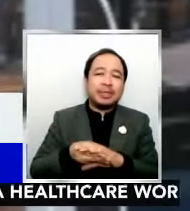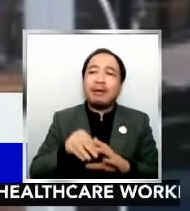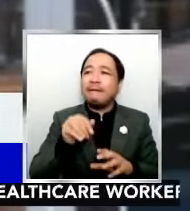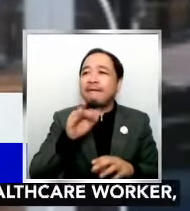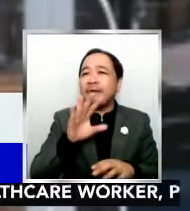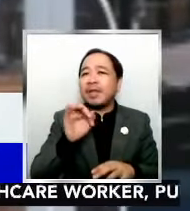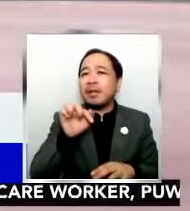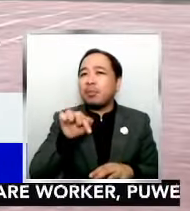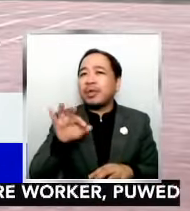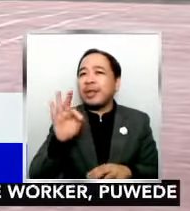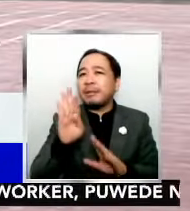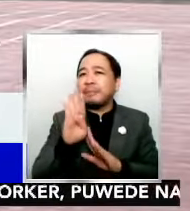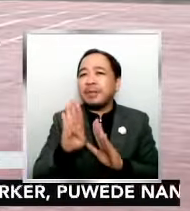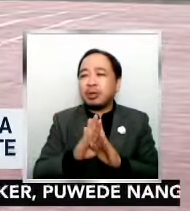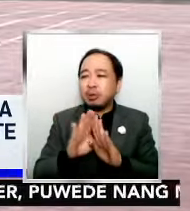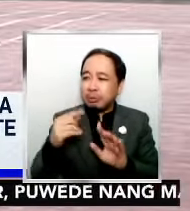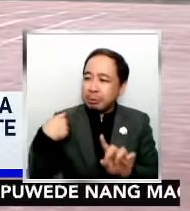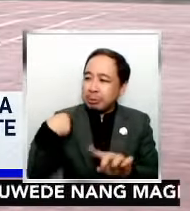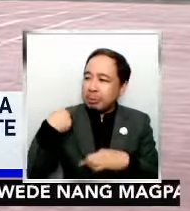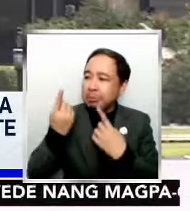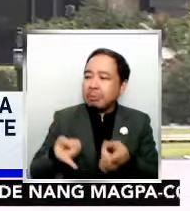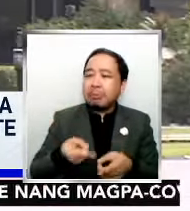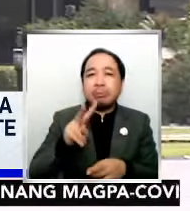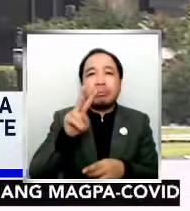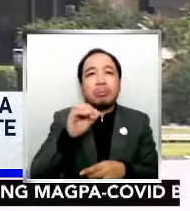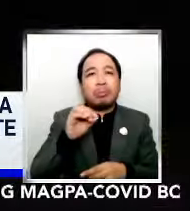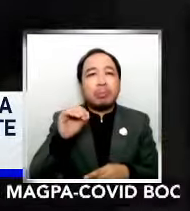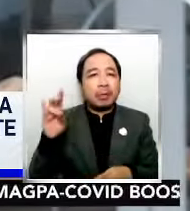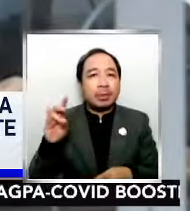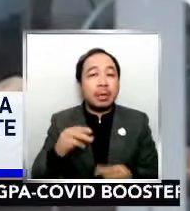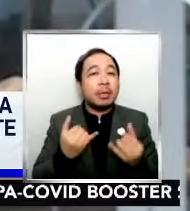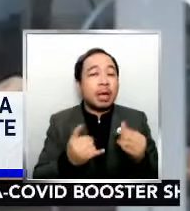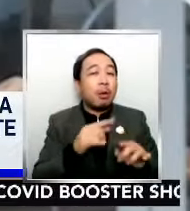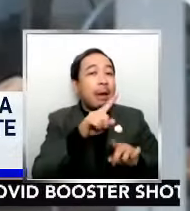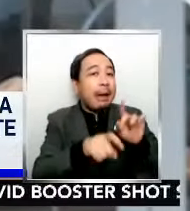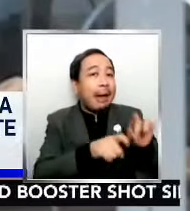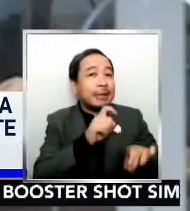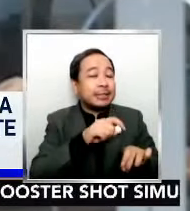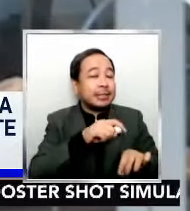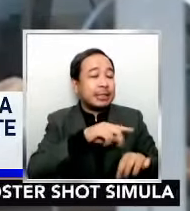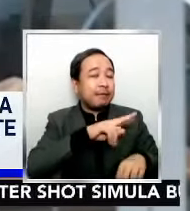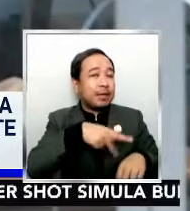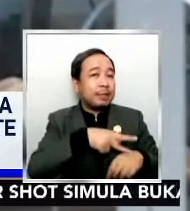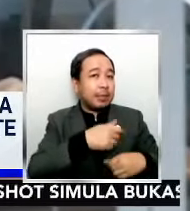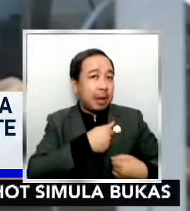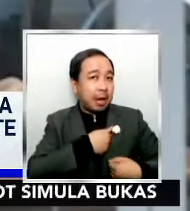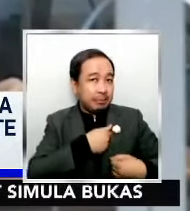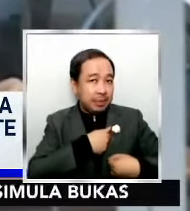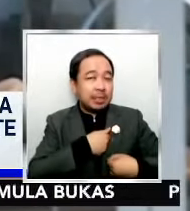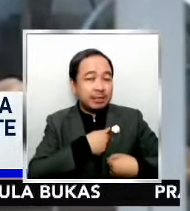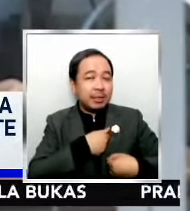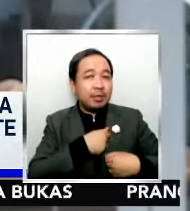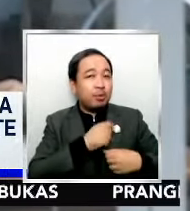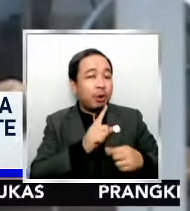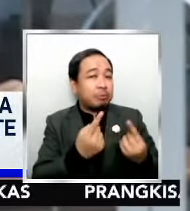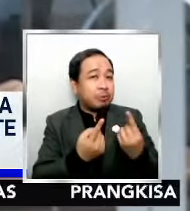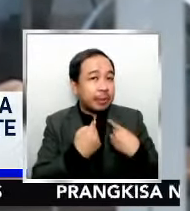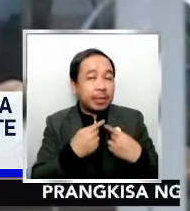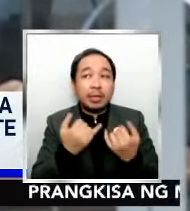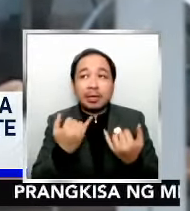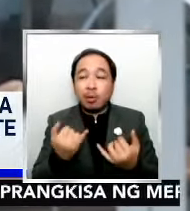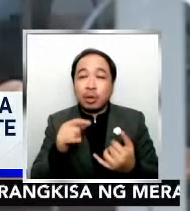since 2007. Hinihinga namin ang reaksyon ng Philippine Army. Kinwestiyon din ni Lacson ng 5 billion na budget para sa pagtugon